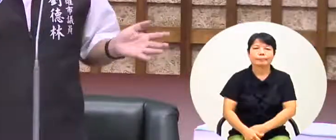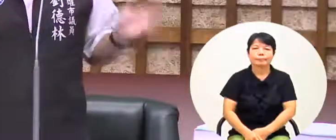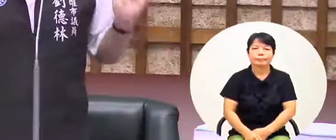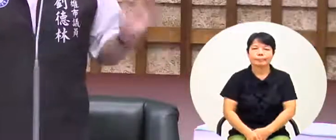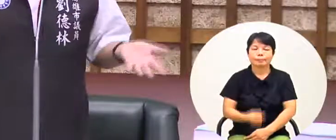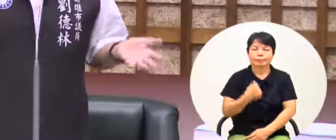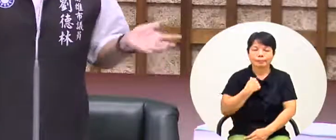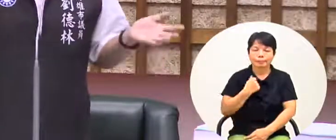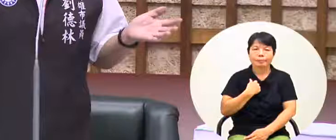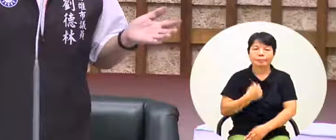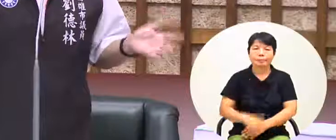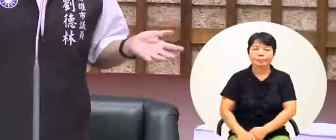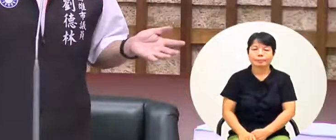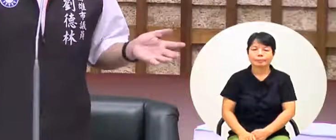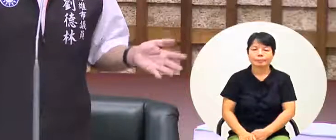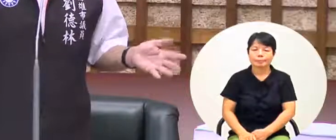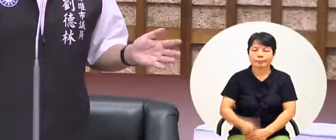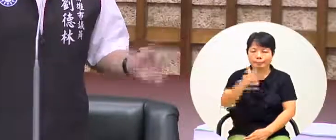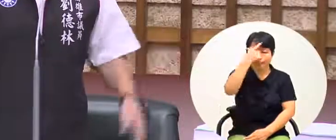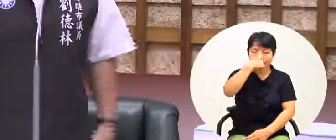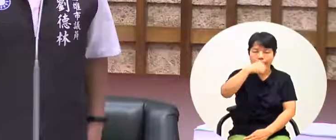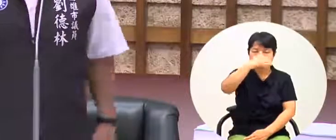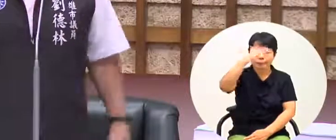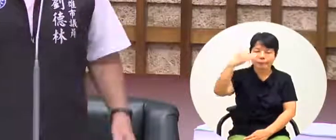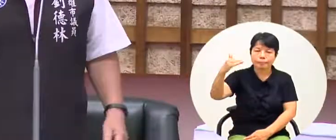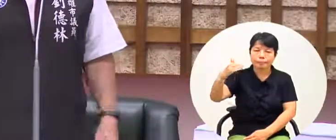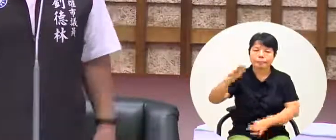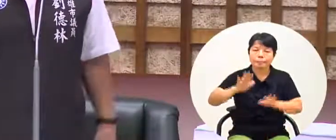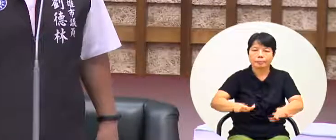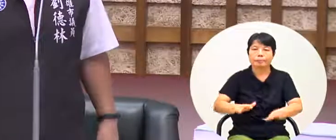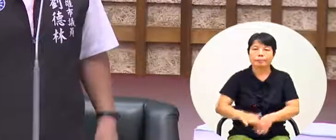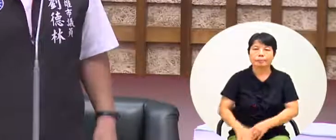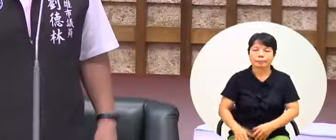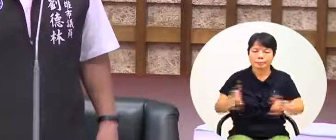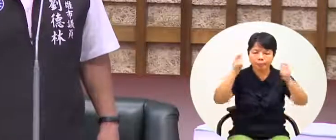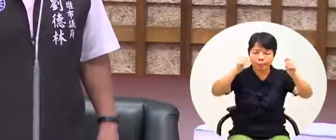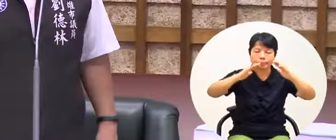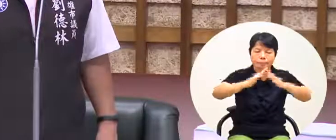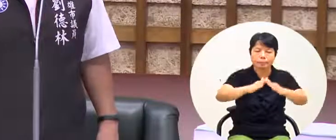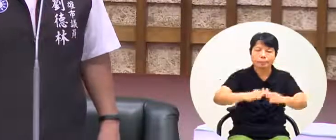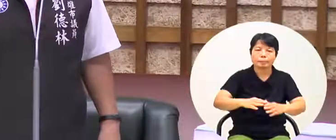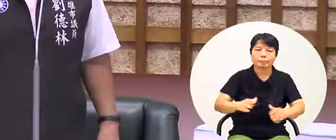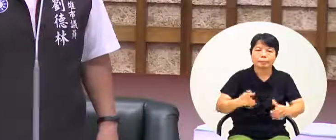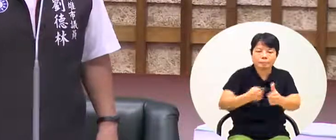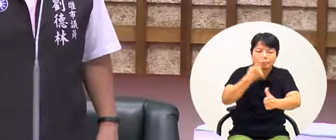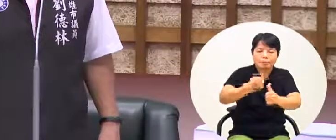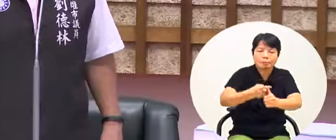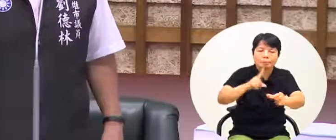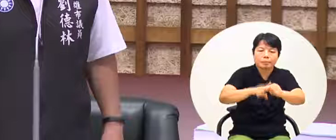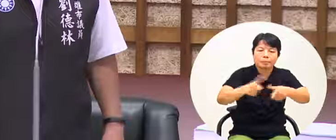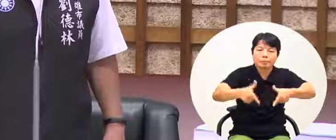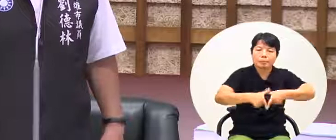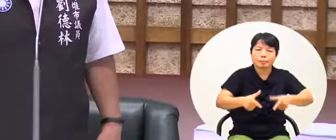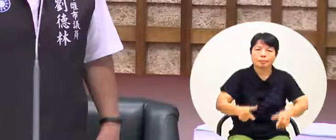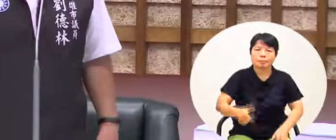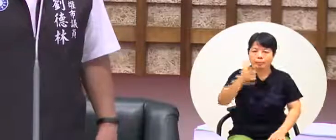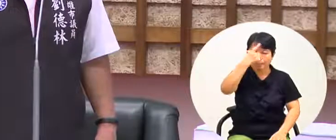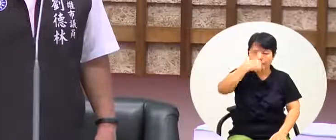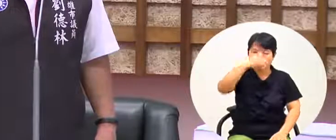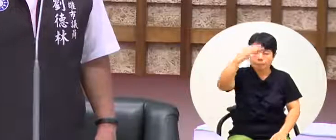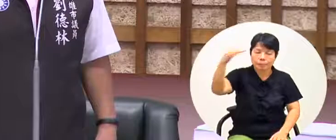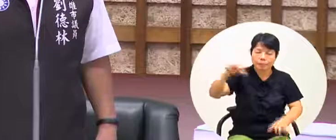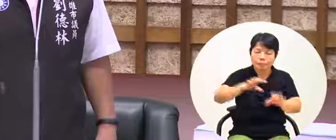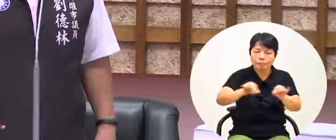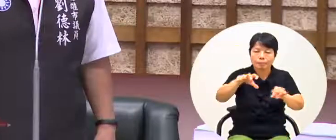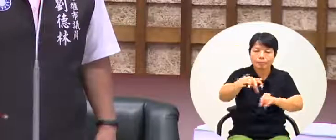凤山现在为整个的高雄的首善之区，我们这个凤山的这个地区的人口分布，我